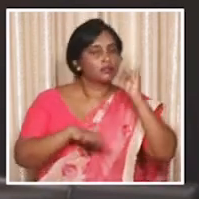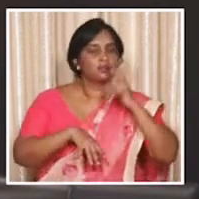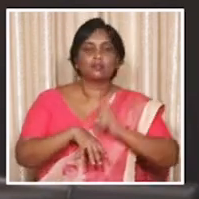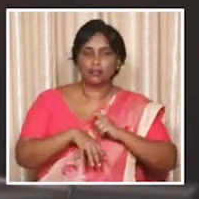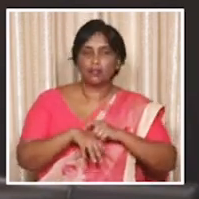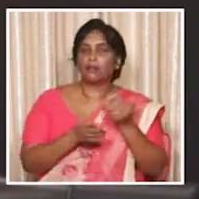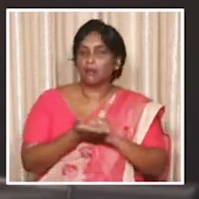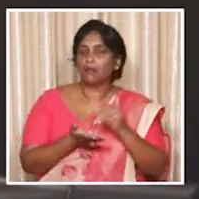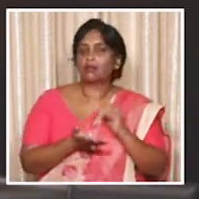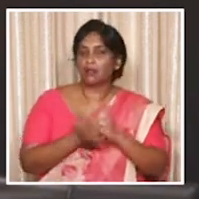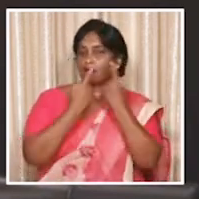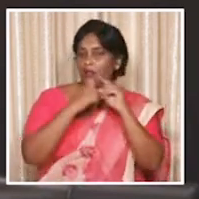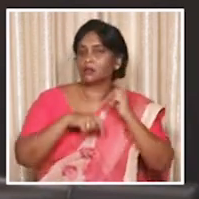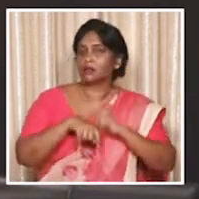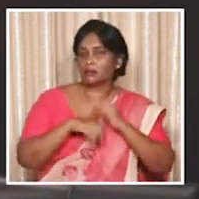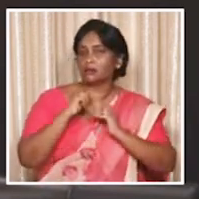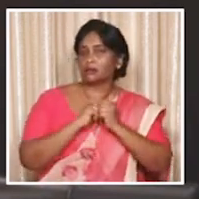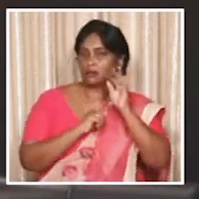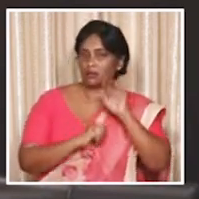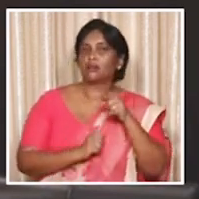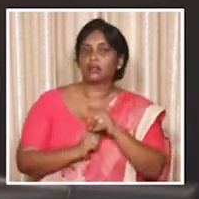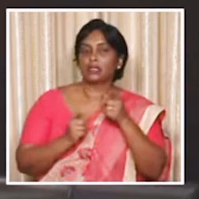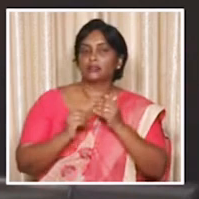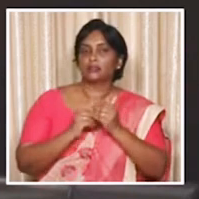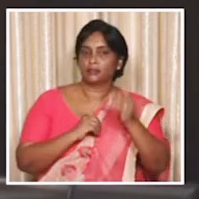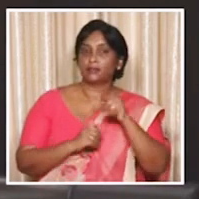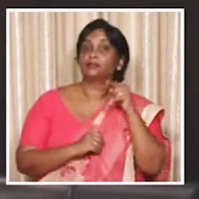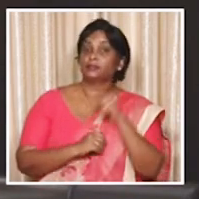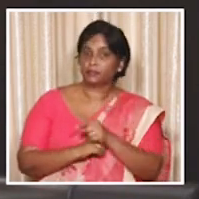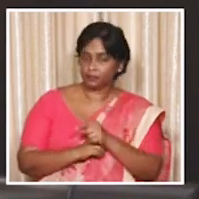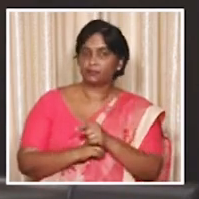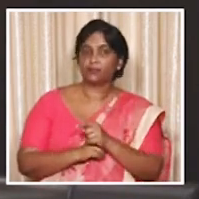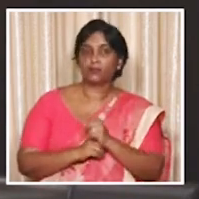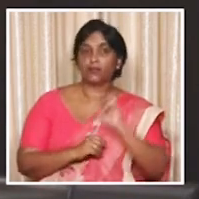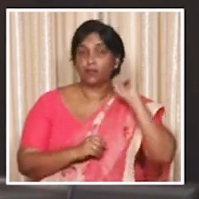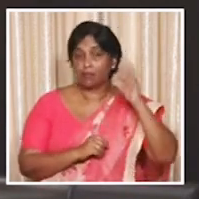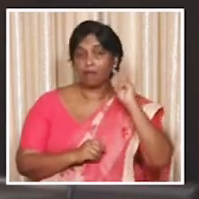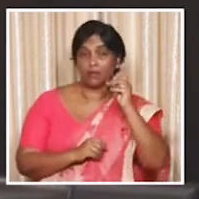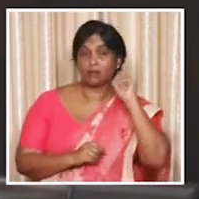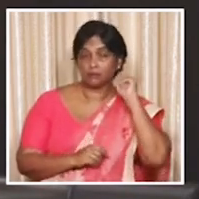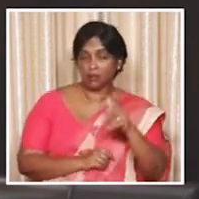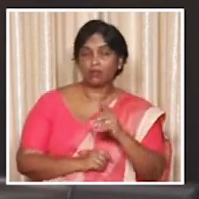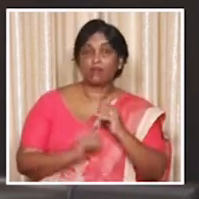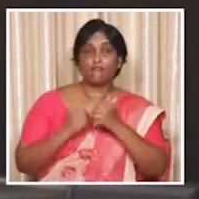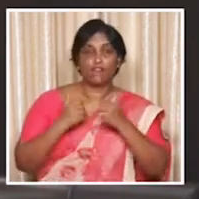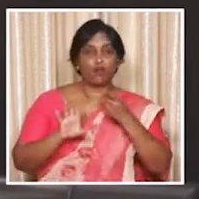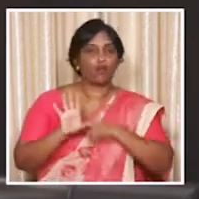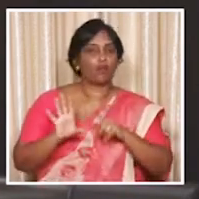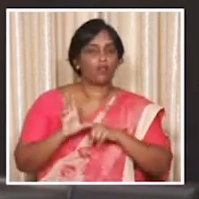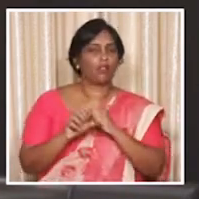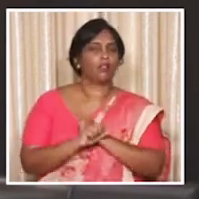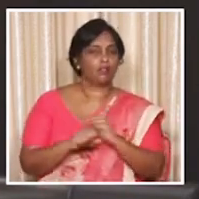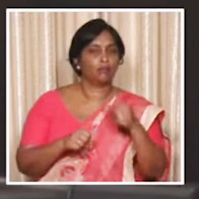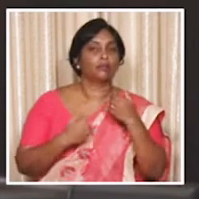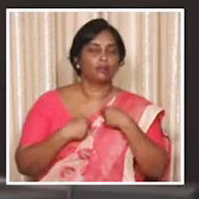අවස්ථාවලදී අවස්ථානු විවිධ අවස්ථාවලදී ක්‍රියාත්මක වූ බව තමයි ක්‍රියාත්මක කළා තියෙන්නේ. එතකොට මේ ස්පිනර්ස්ලා, ෆාස්ට් බෝලර්ස්ලා එහෙම වෙනම පුහුණු කිරීමක් නොමැති